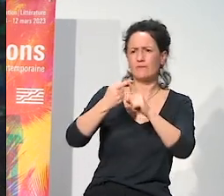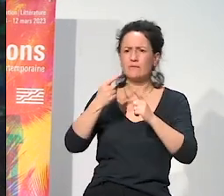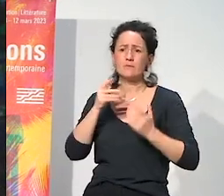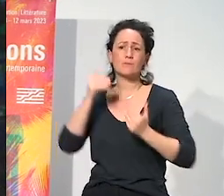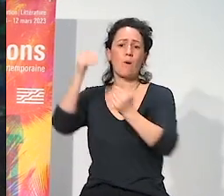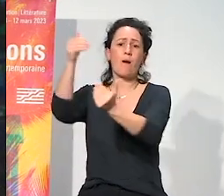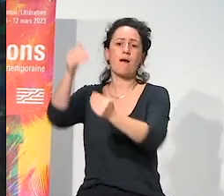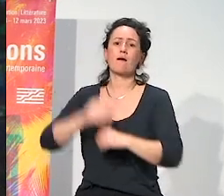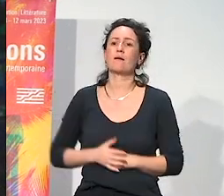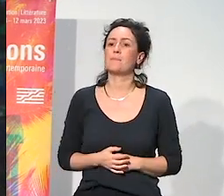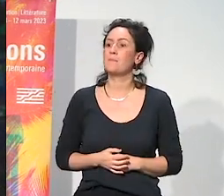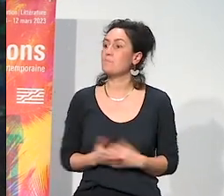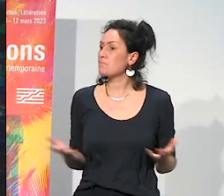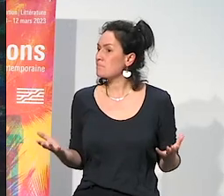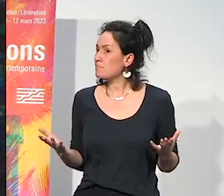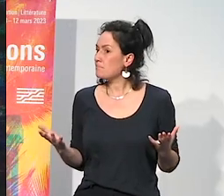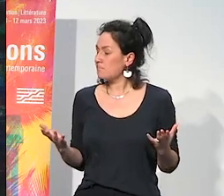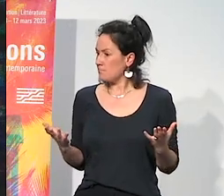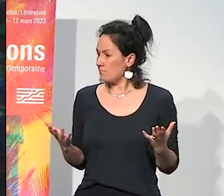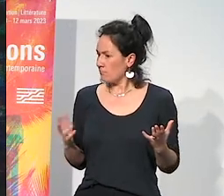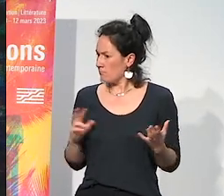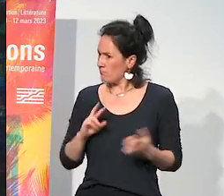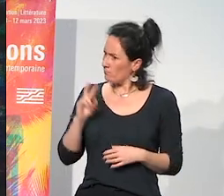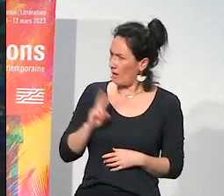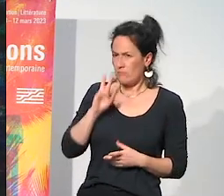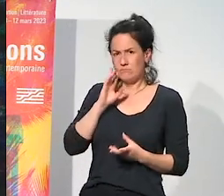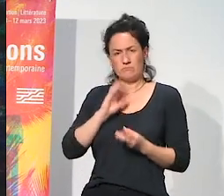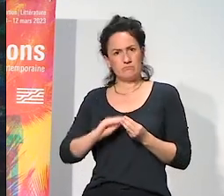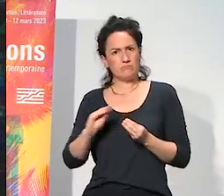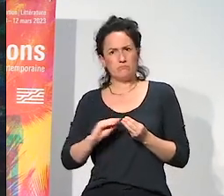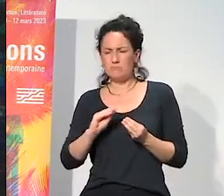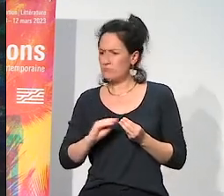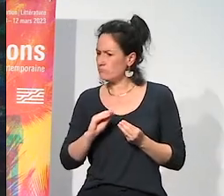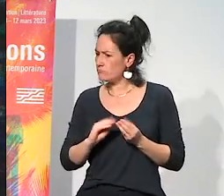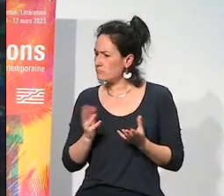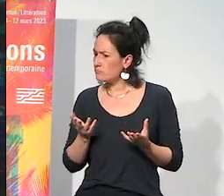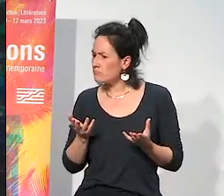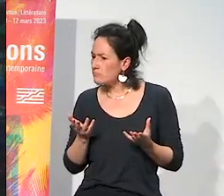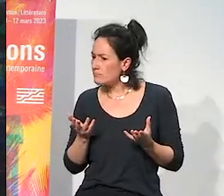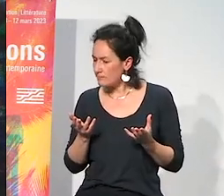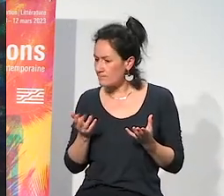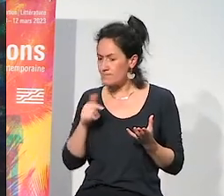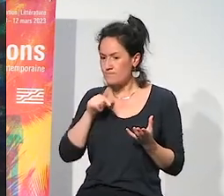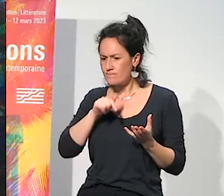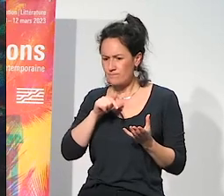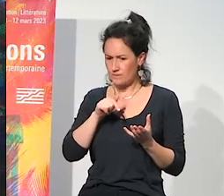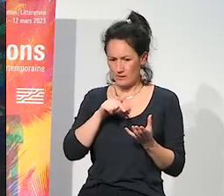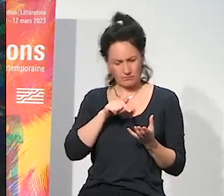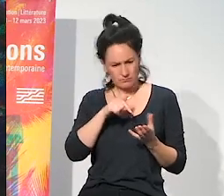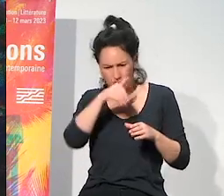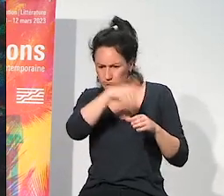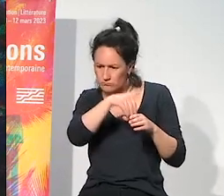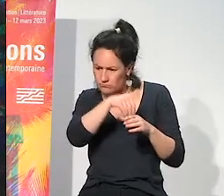Et on peut vraiment se poser la question de ce que ces mots disent de notre désir à nous,